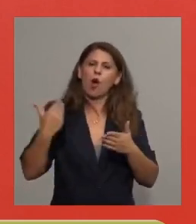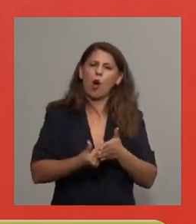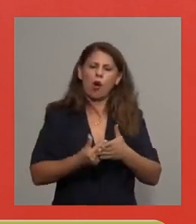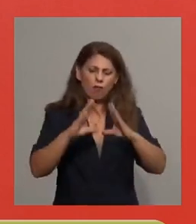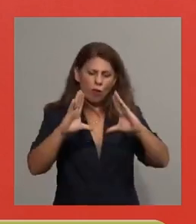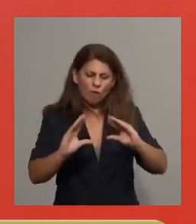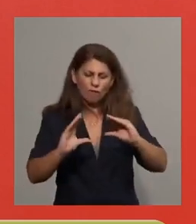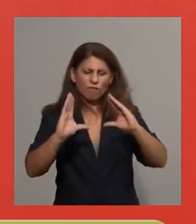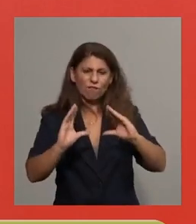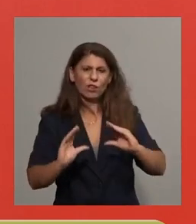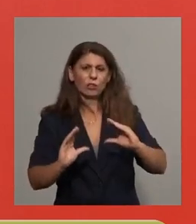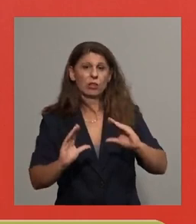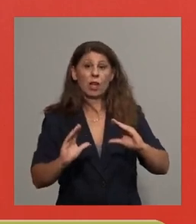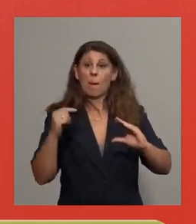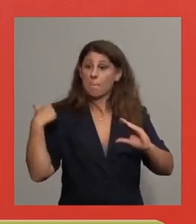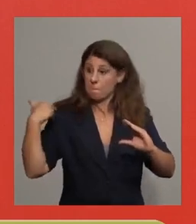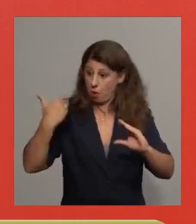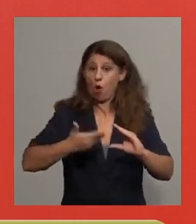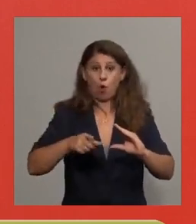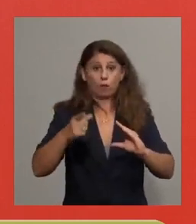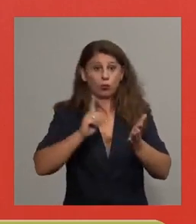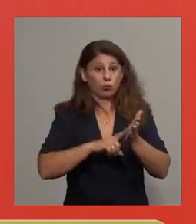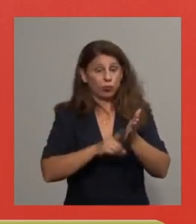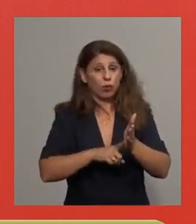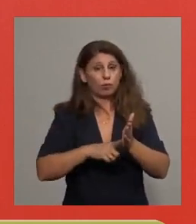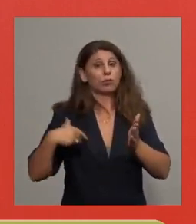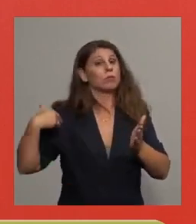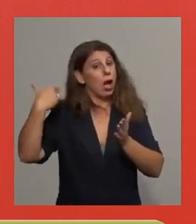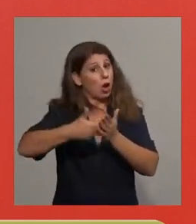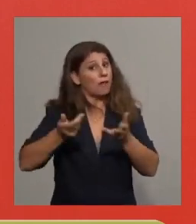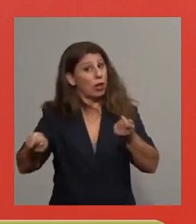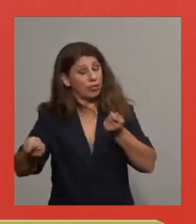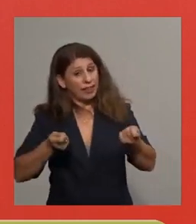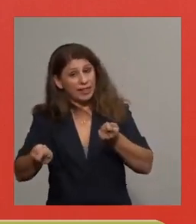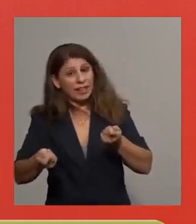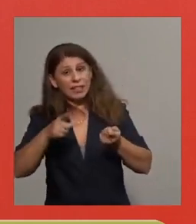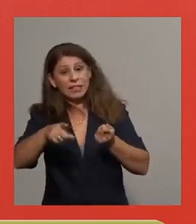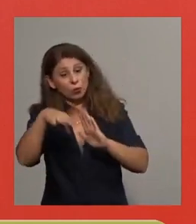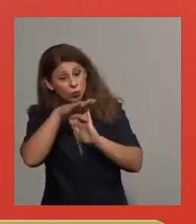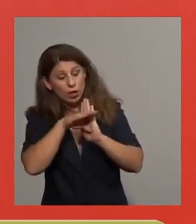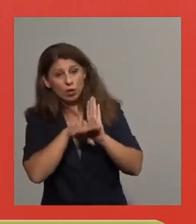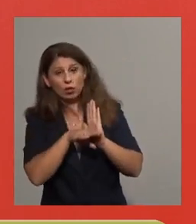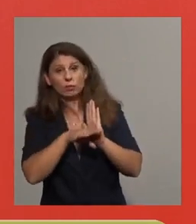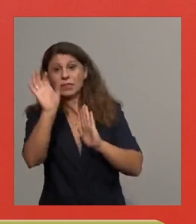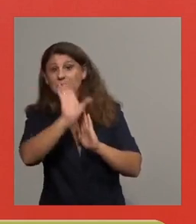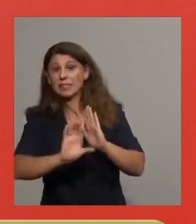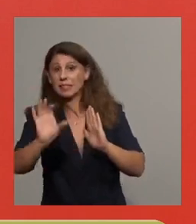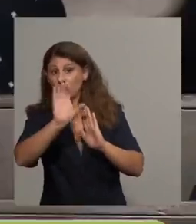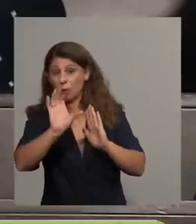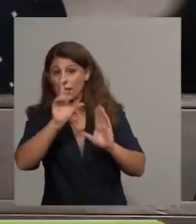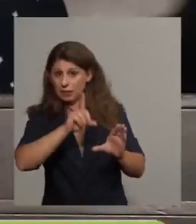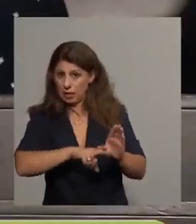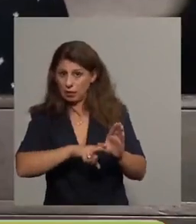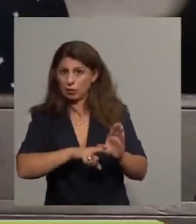βούρκο με όλους αυτούς τους νόμους, με όλες τις οδηγίες και τους κανονισμούς της Ευρωπαϊκής